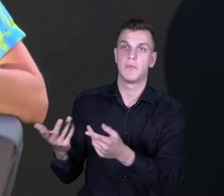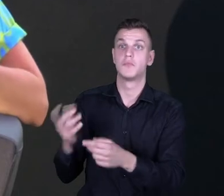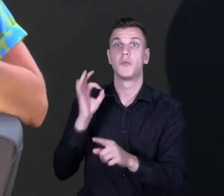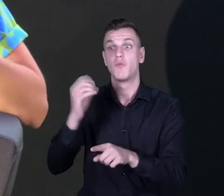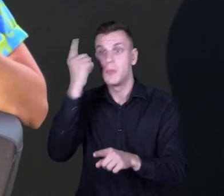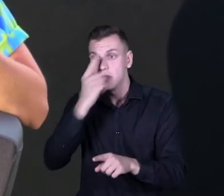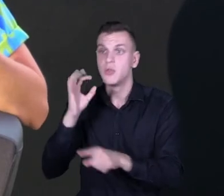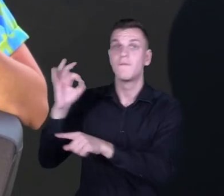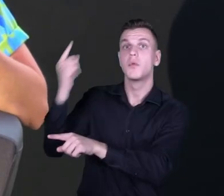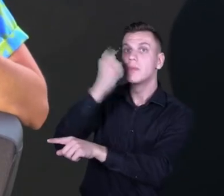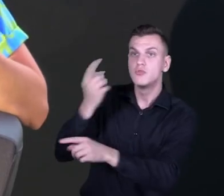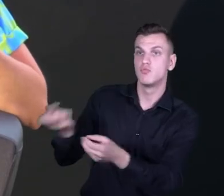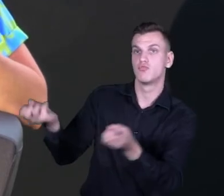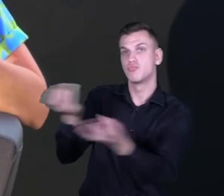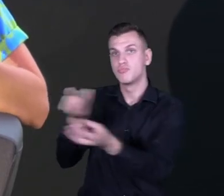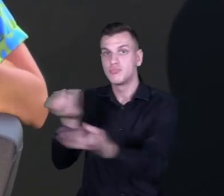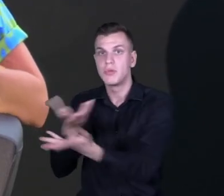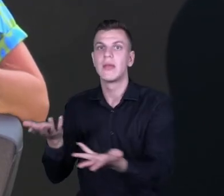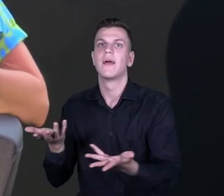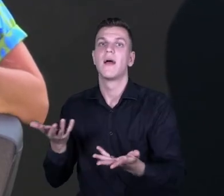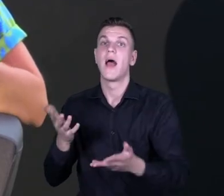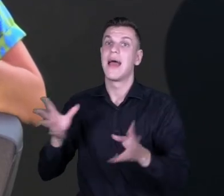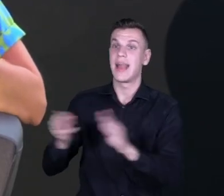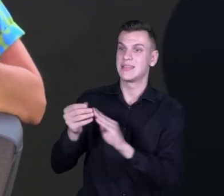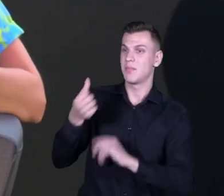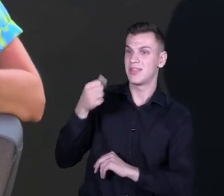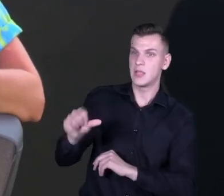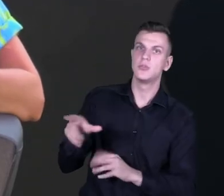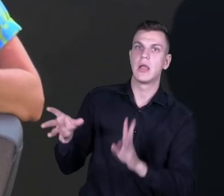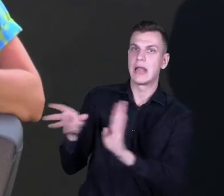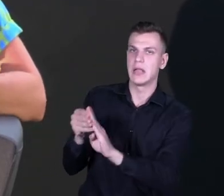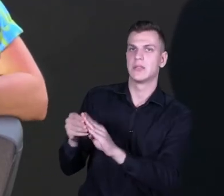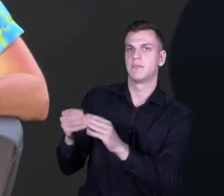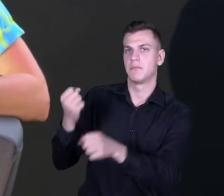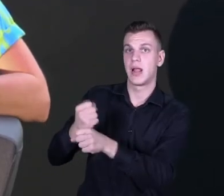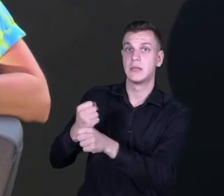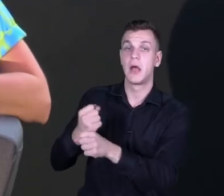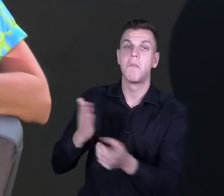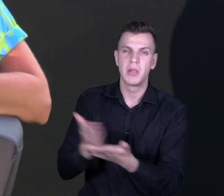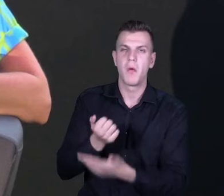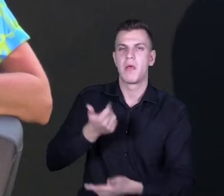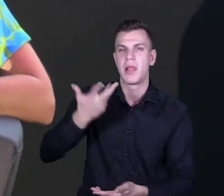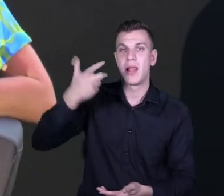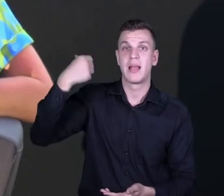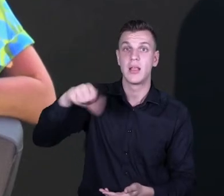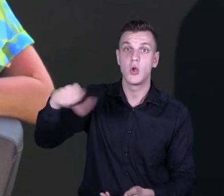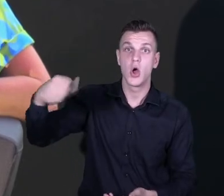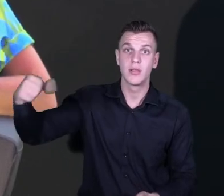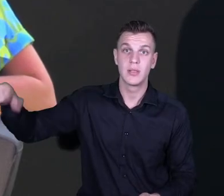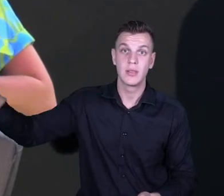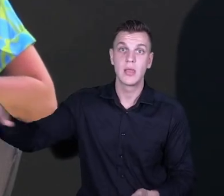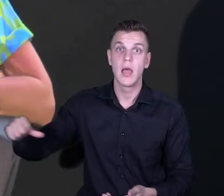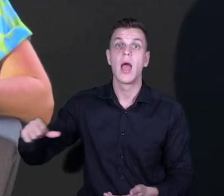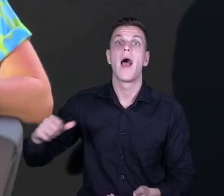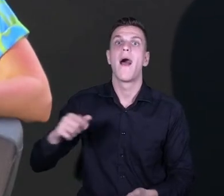poglądami, po to, żeby ci uczniowie mogli przez ten tydzień pracować. I okazało się po paru tygodniach, że uczniowie sami domagali się, by